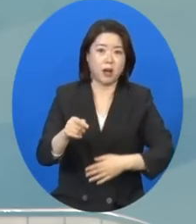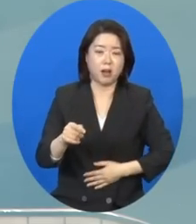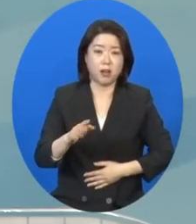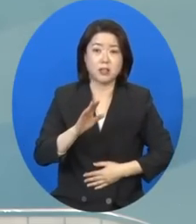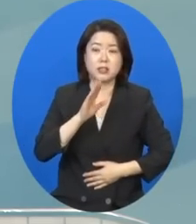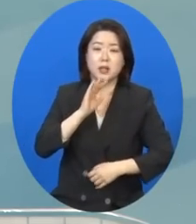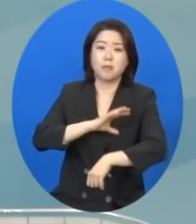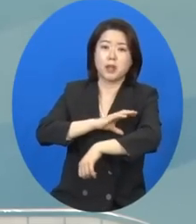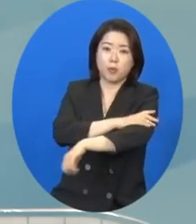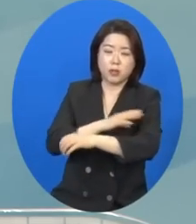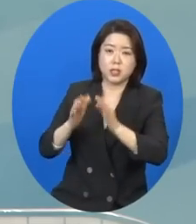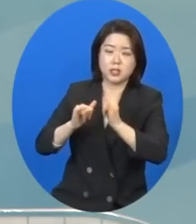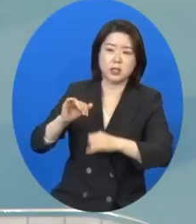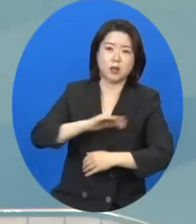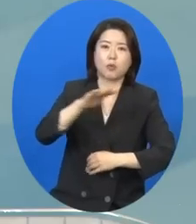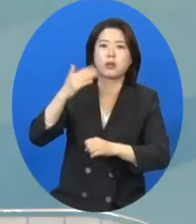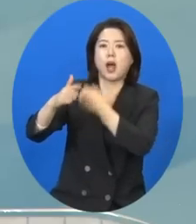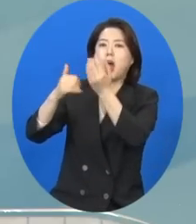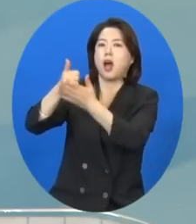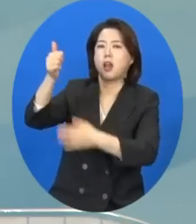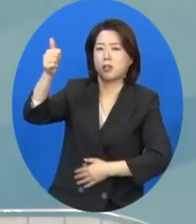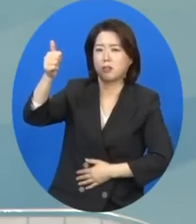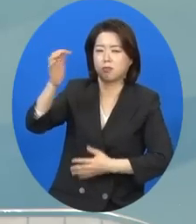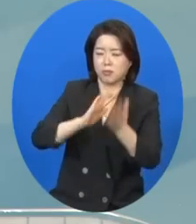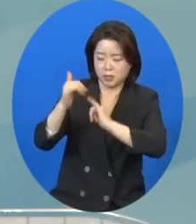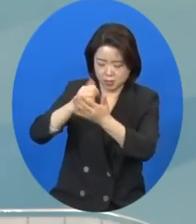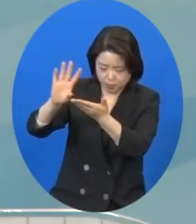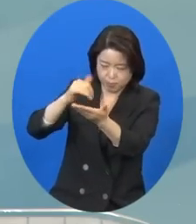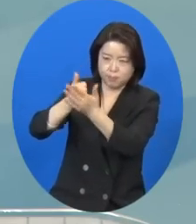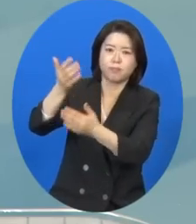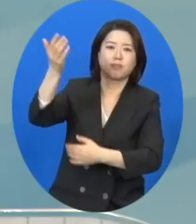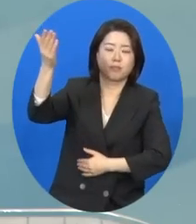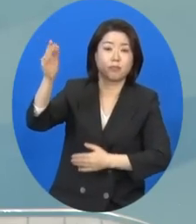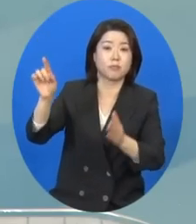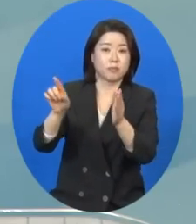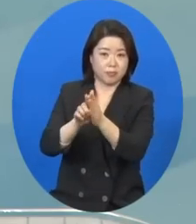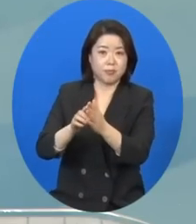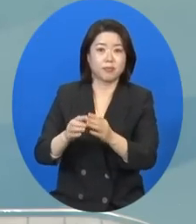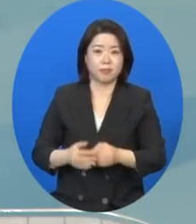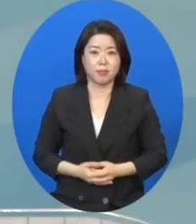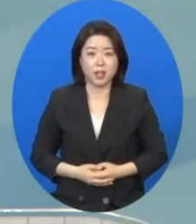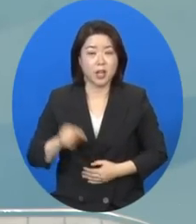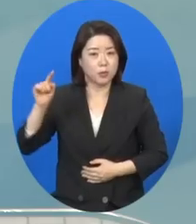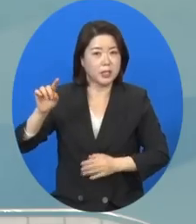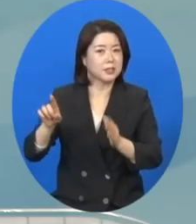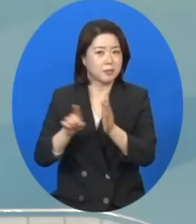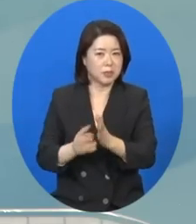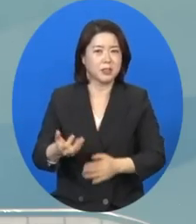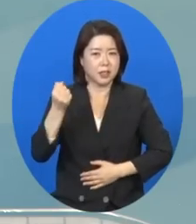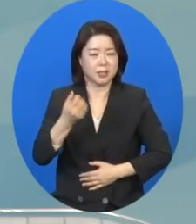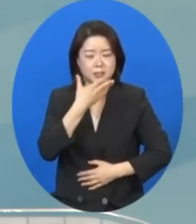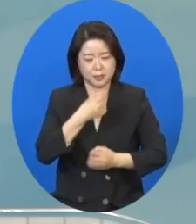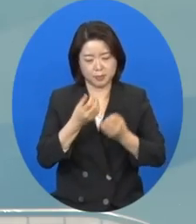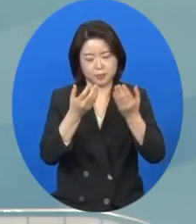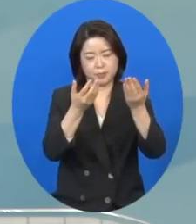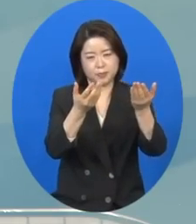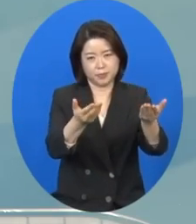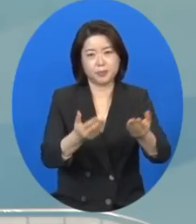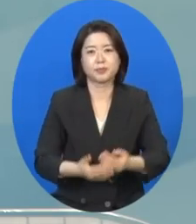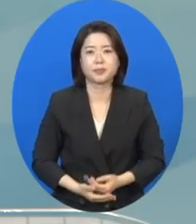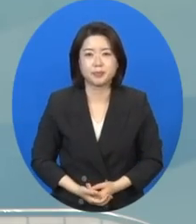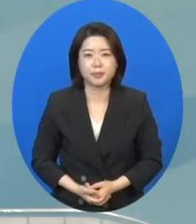참된 권세자는 바로 우리 하나님이시고 바로 예수 그리스인 줄로 믿습니다 우리에게 그 믿음이 있기를 축복합니다